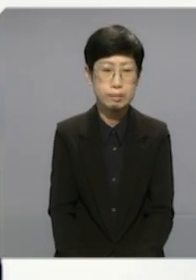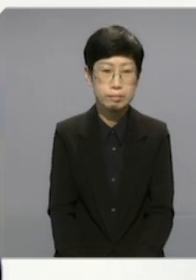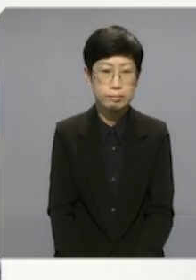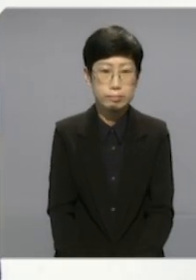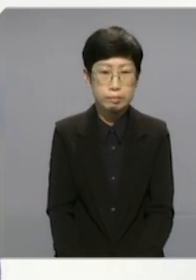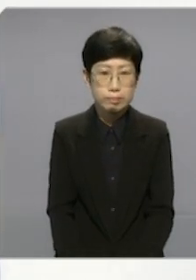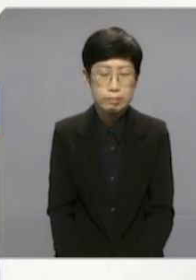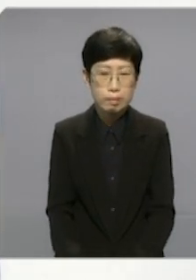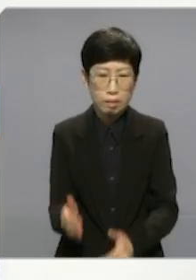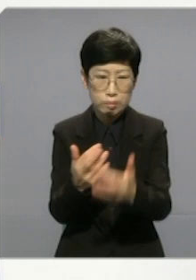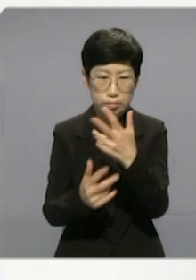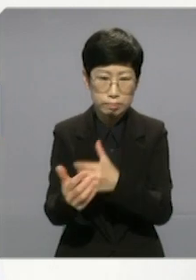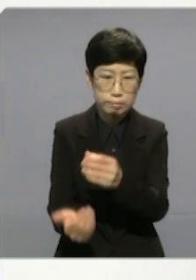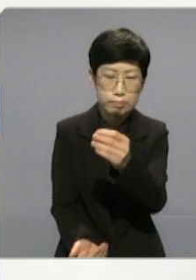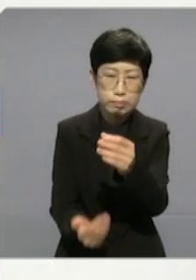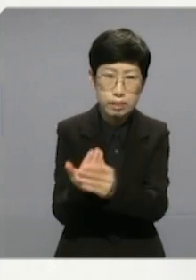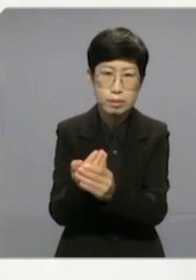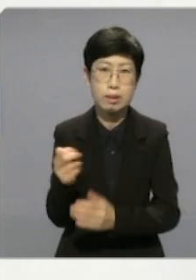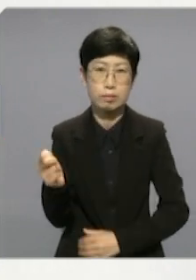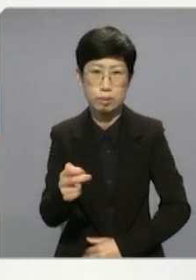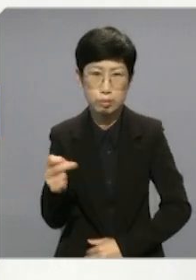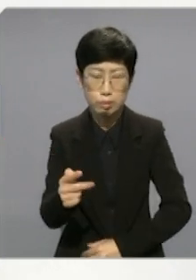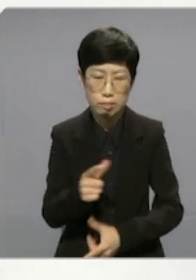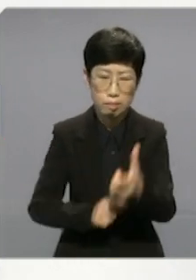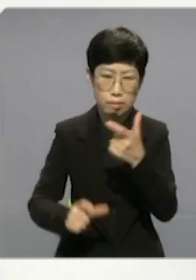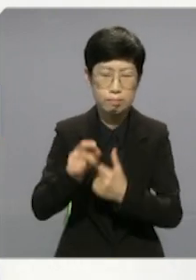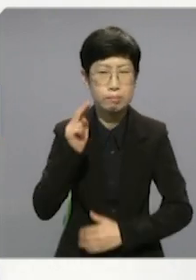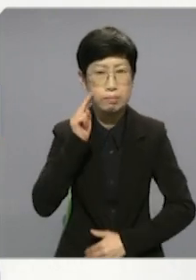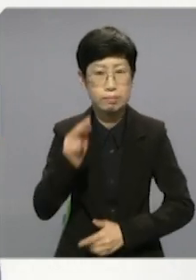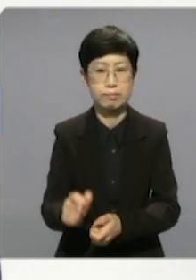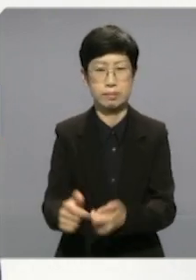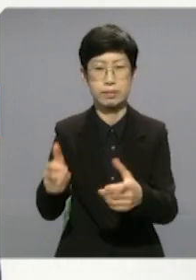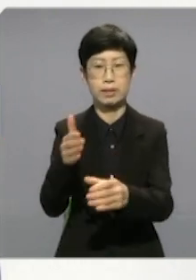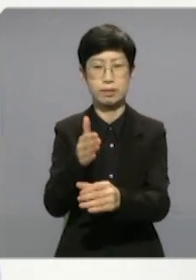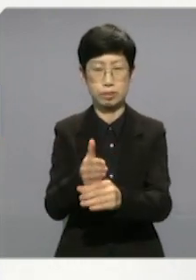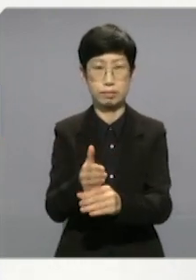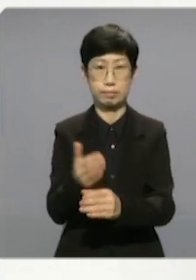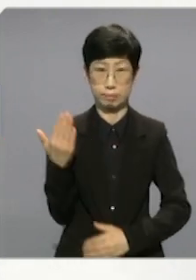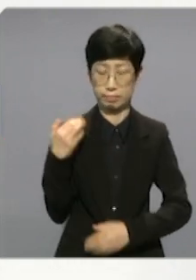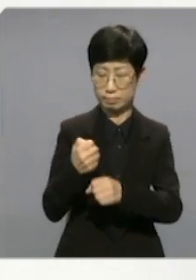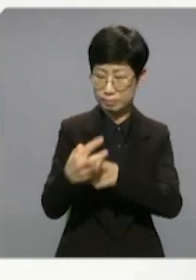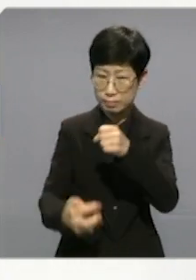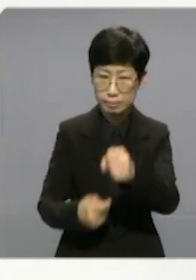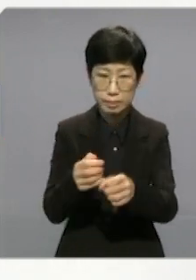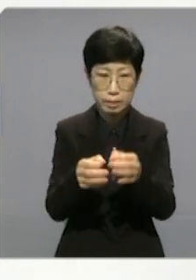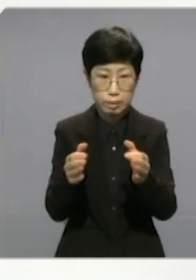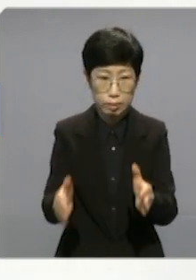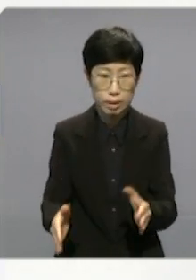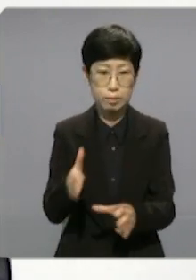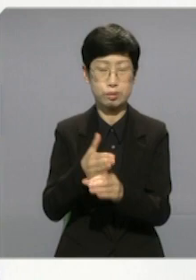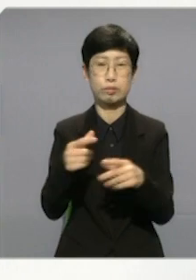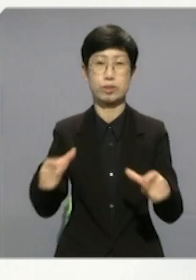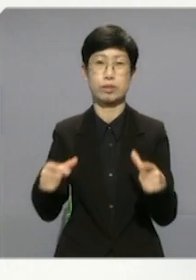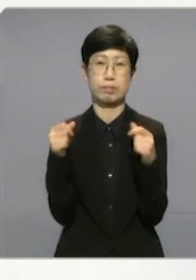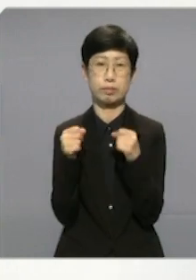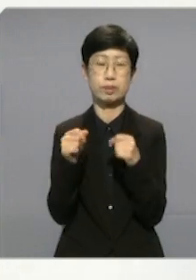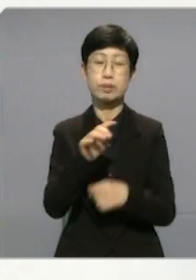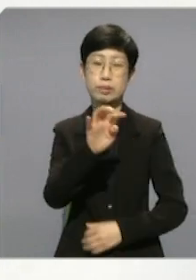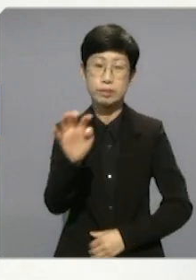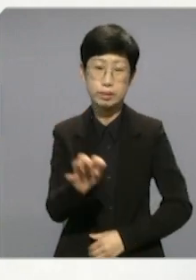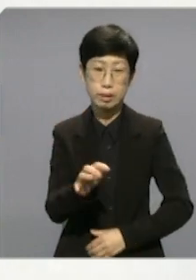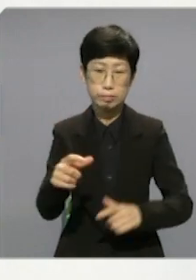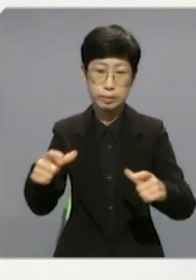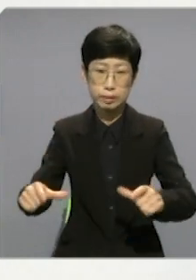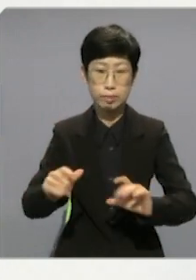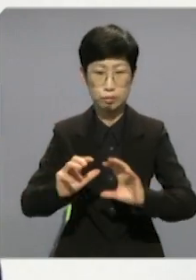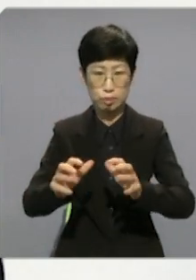are occurring with increased frequency and intensity. In recent years, we have seen wildfires raging in